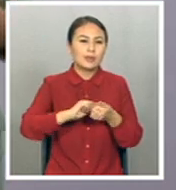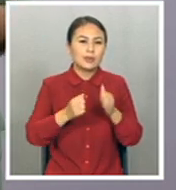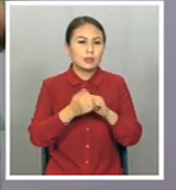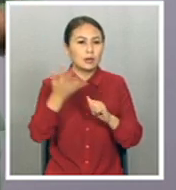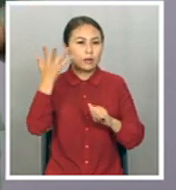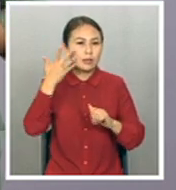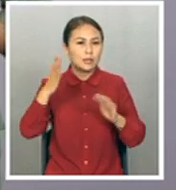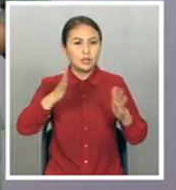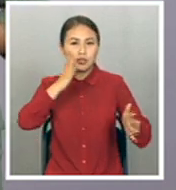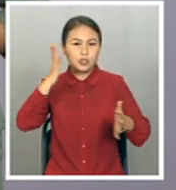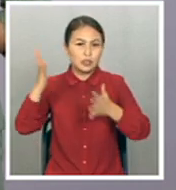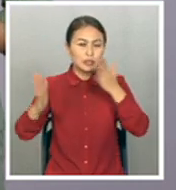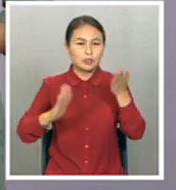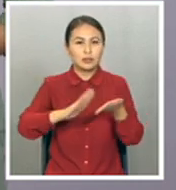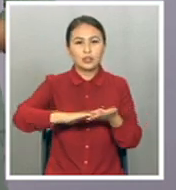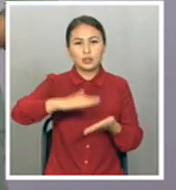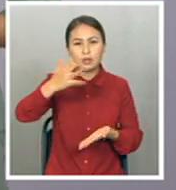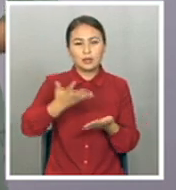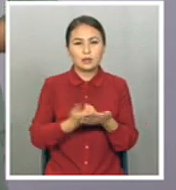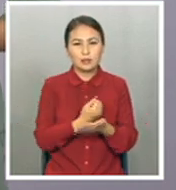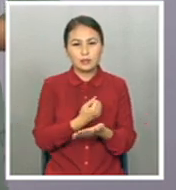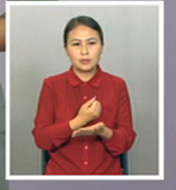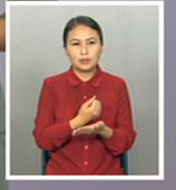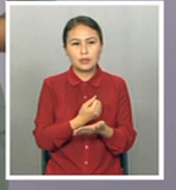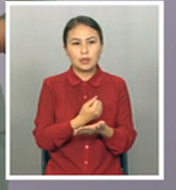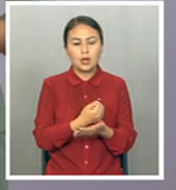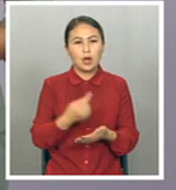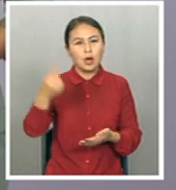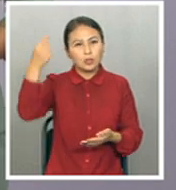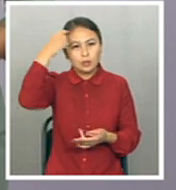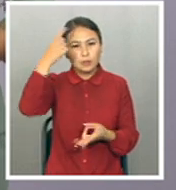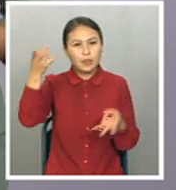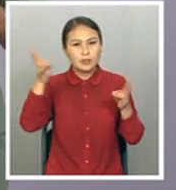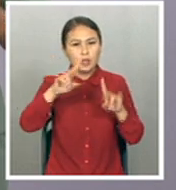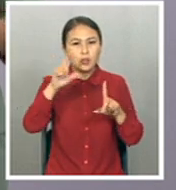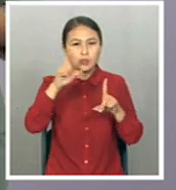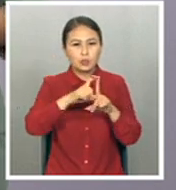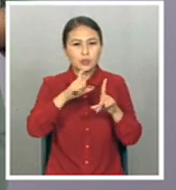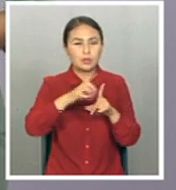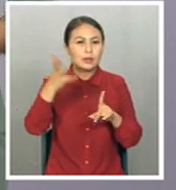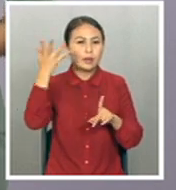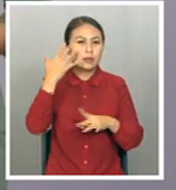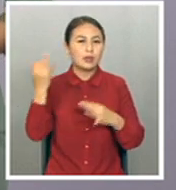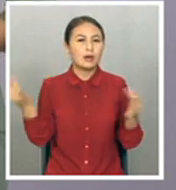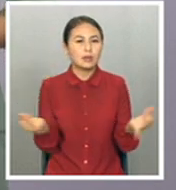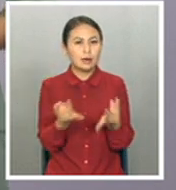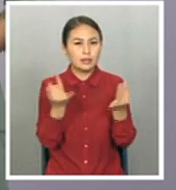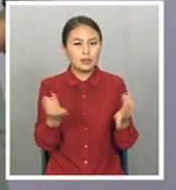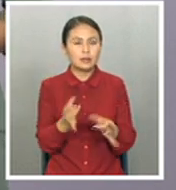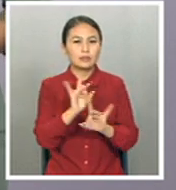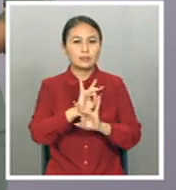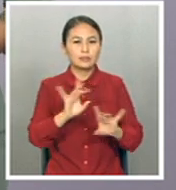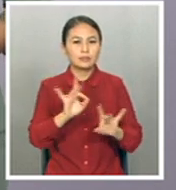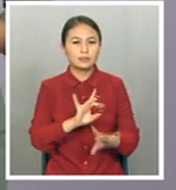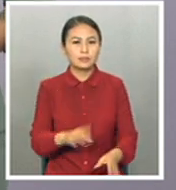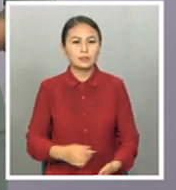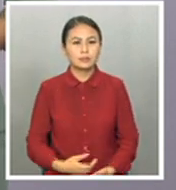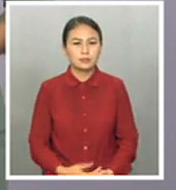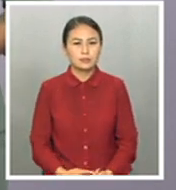жел толқытса шығады. Ой түбінде жатқан сөз шер толқытса